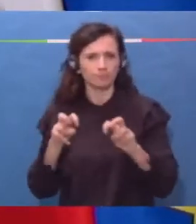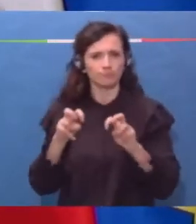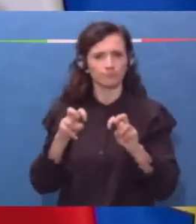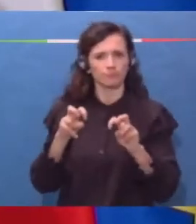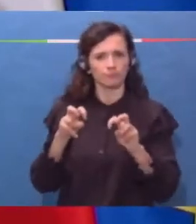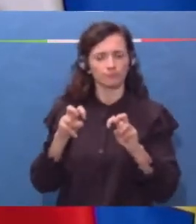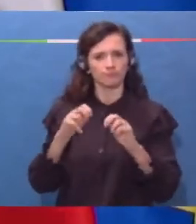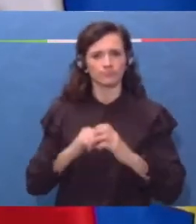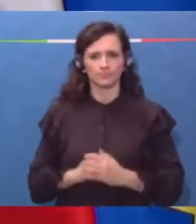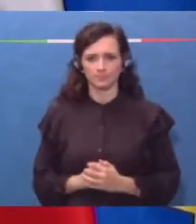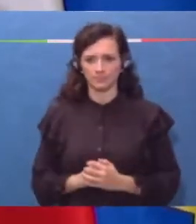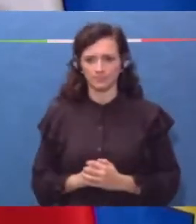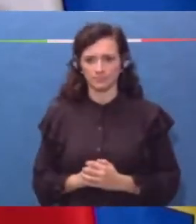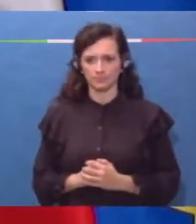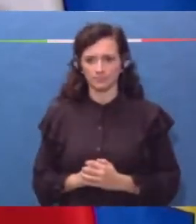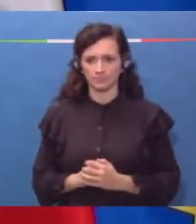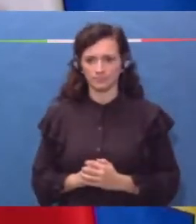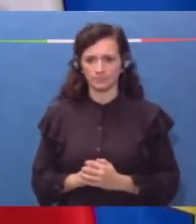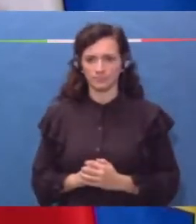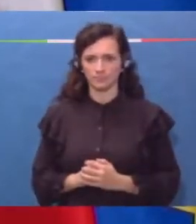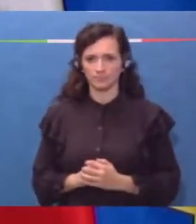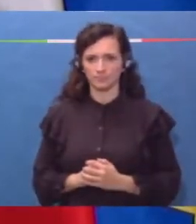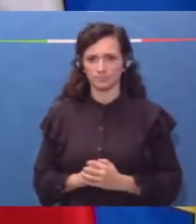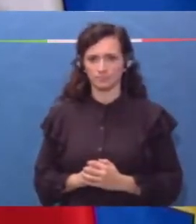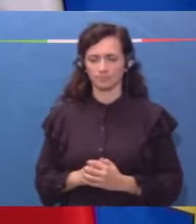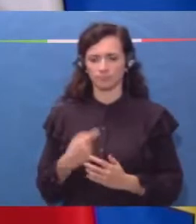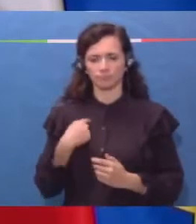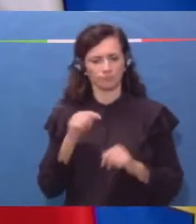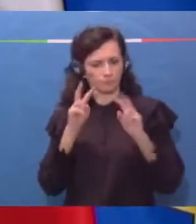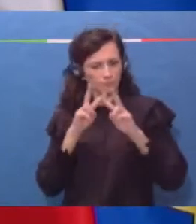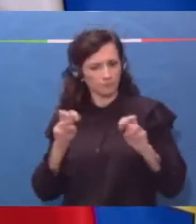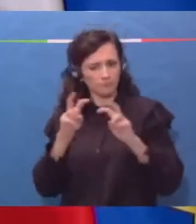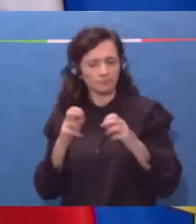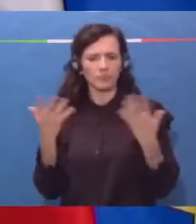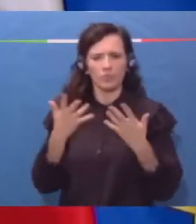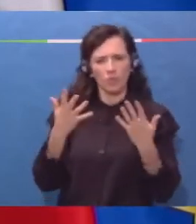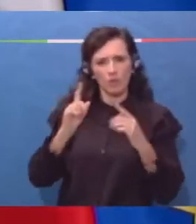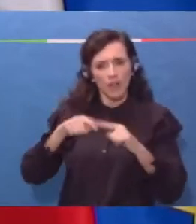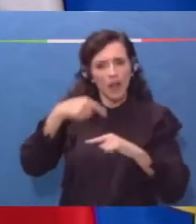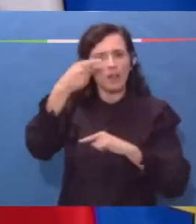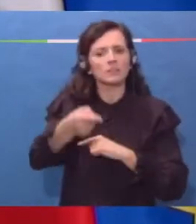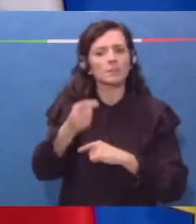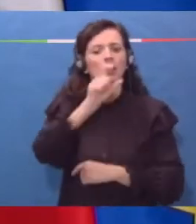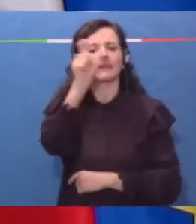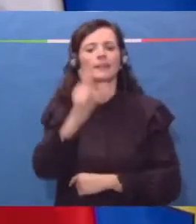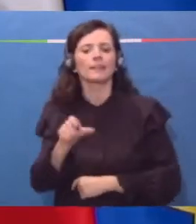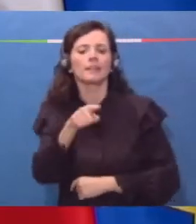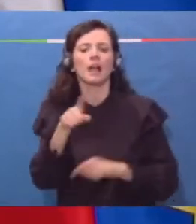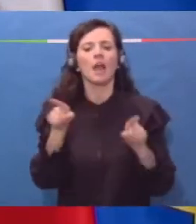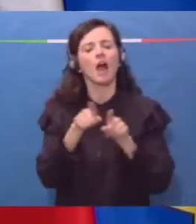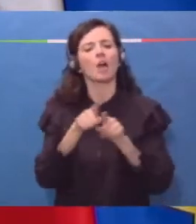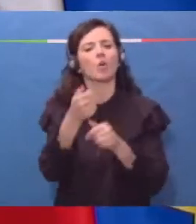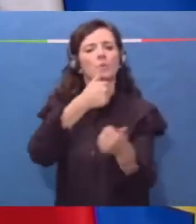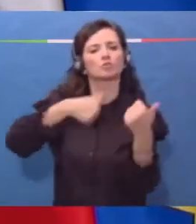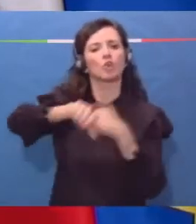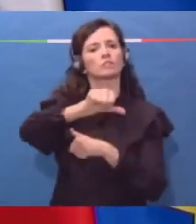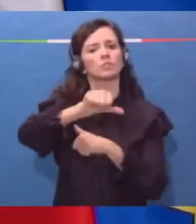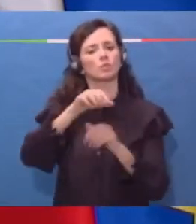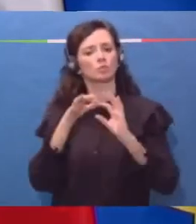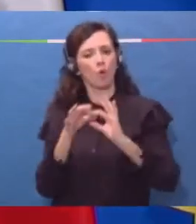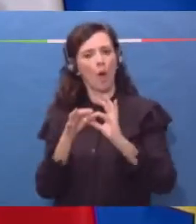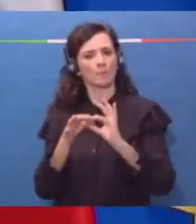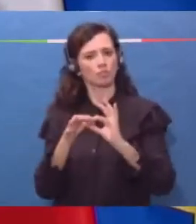da un lato o l'altro delle Alpi un sostituto delle amicizie che